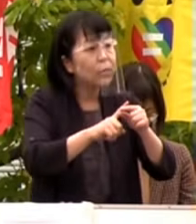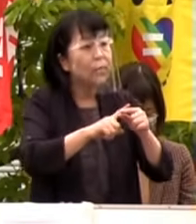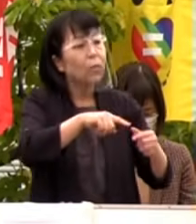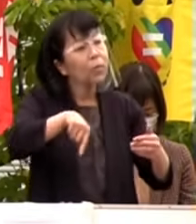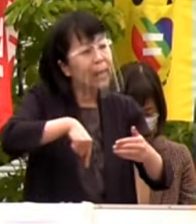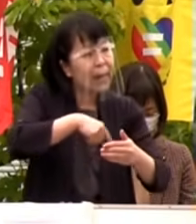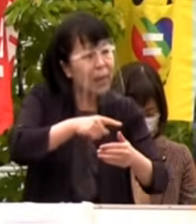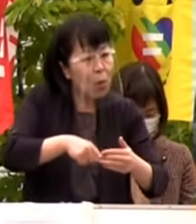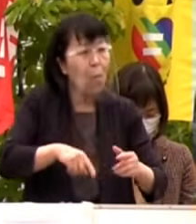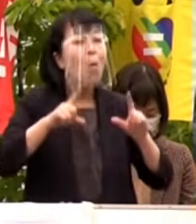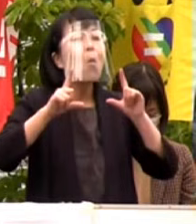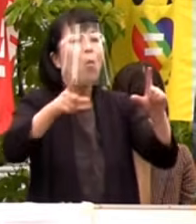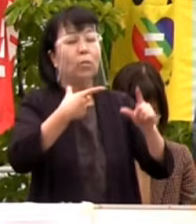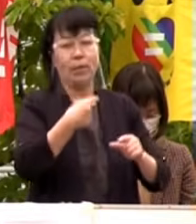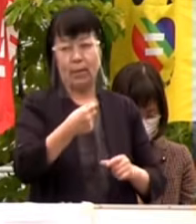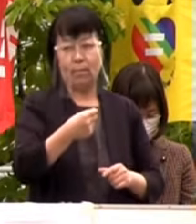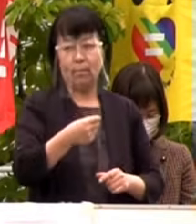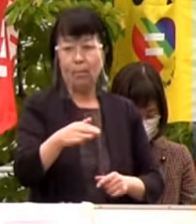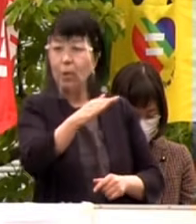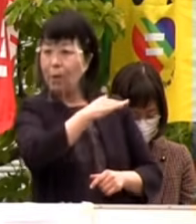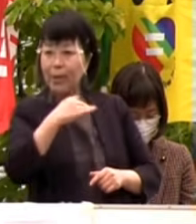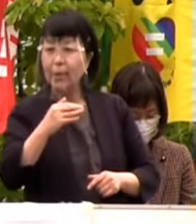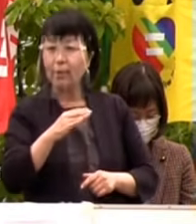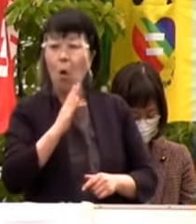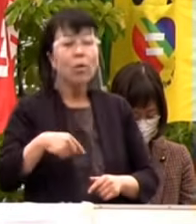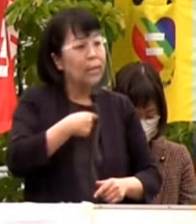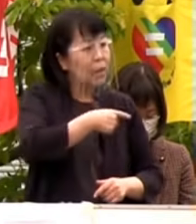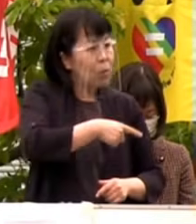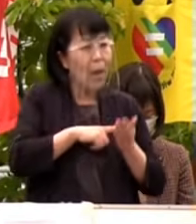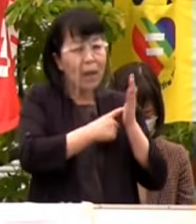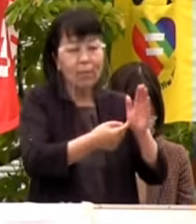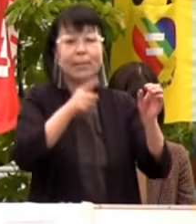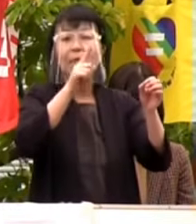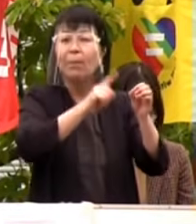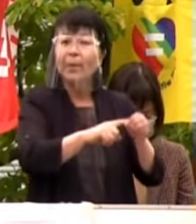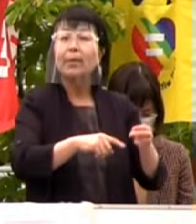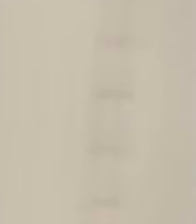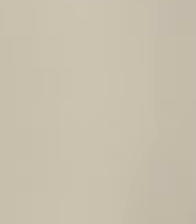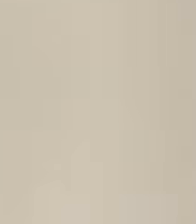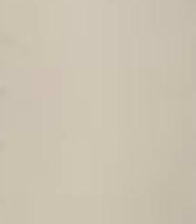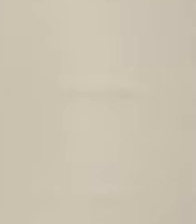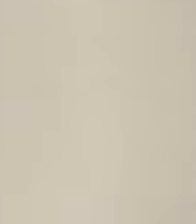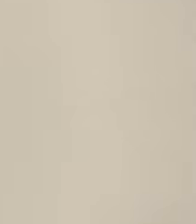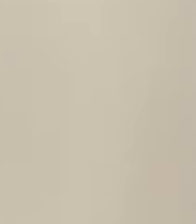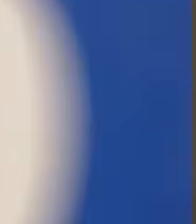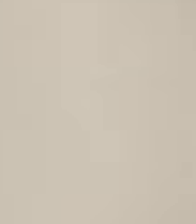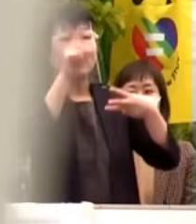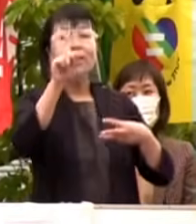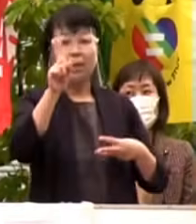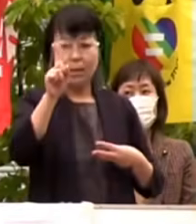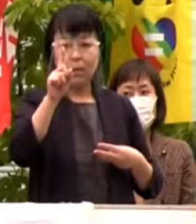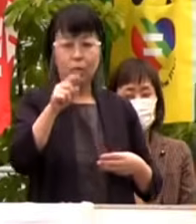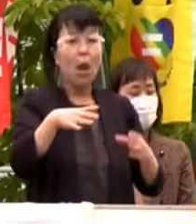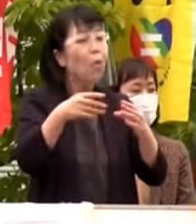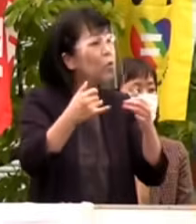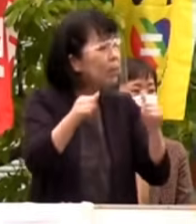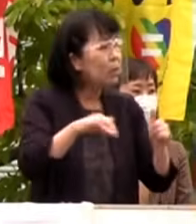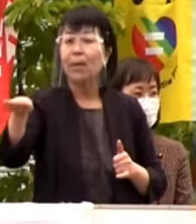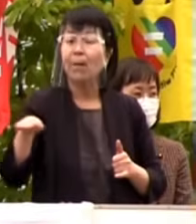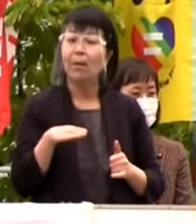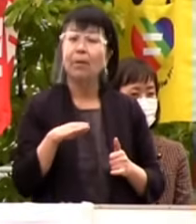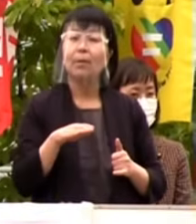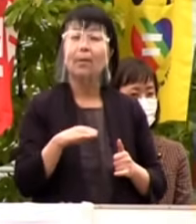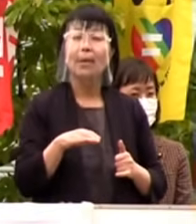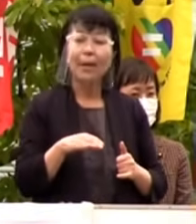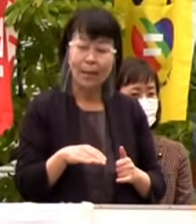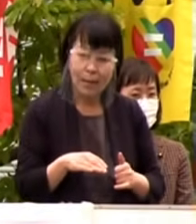。私たちは本気の共闘のためには3つ必要だと言ってまいりました。一つは国民の皆さんから見て